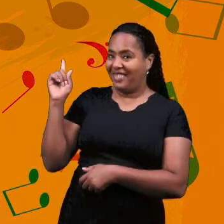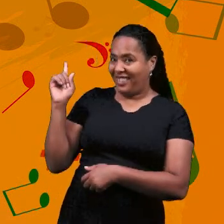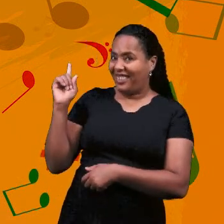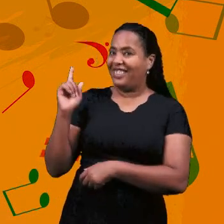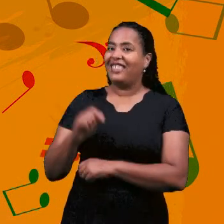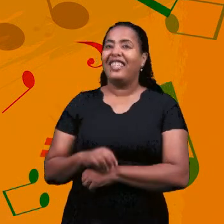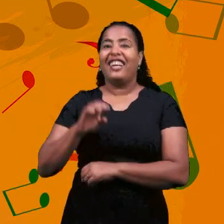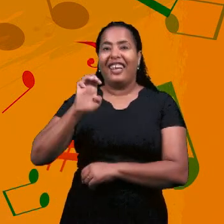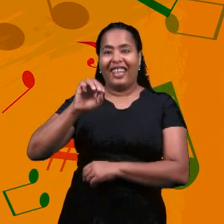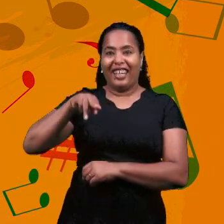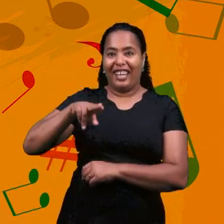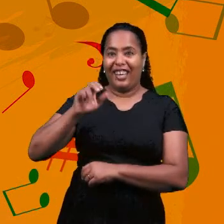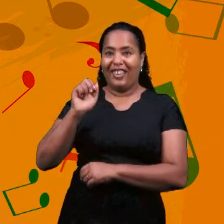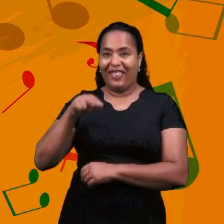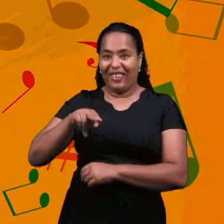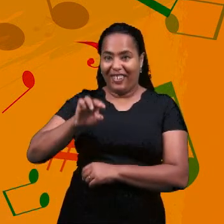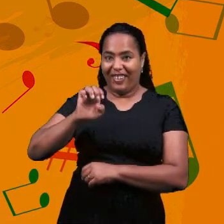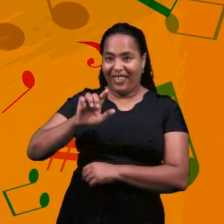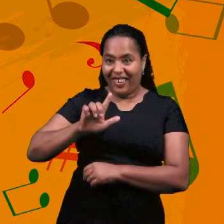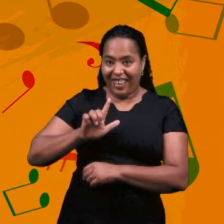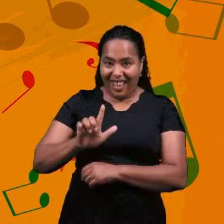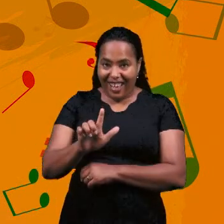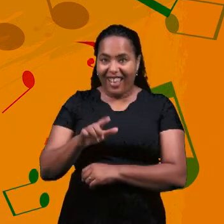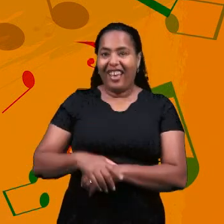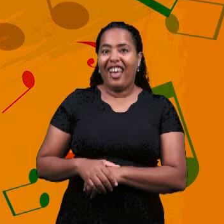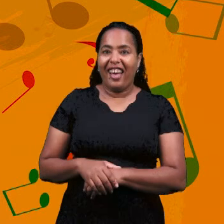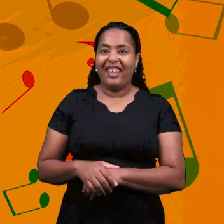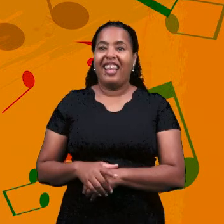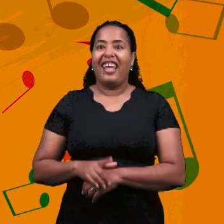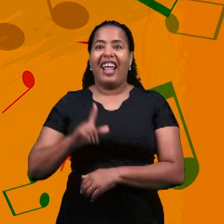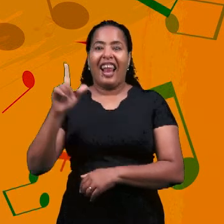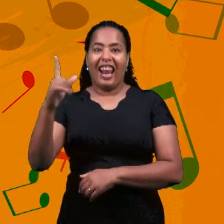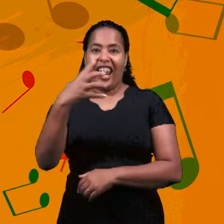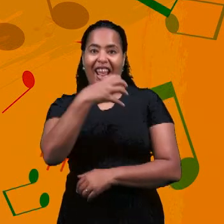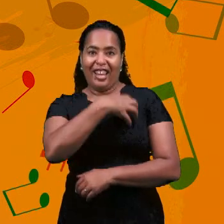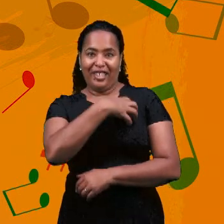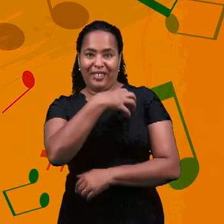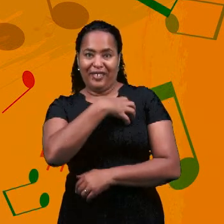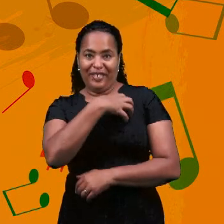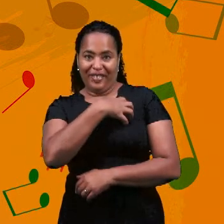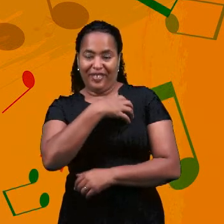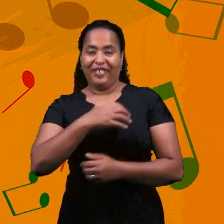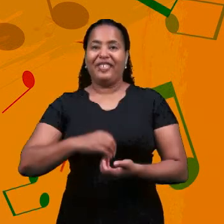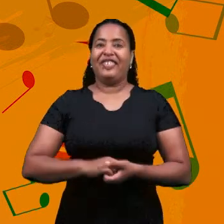Voici l'intermédiaire Emmanuel de Jésus, de Teixeira de Freitas, Bahia.